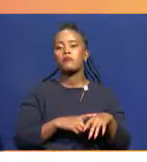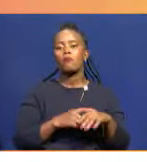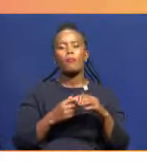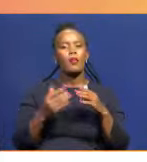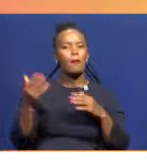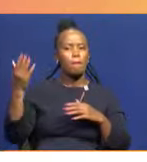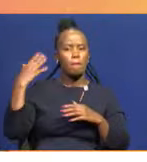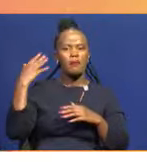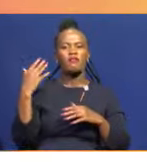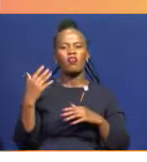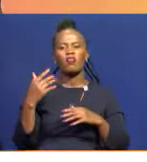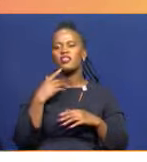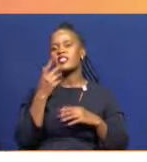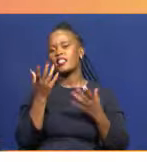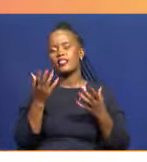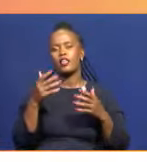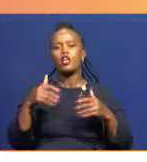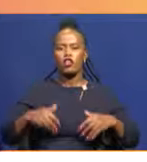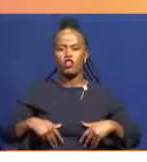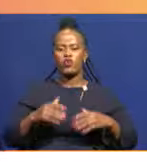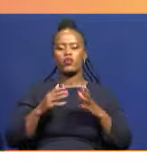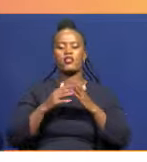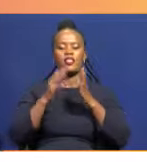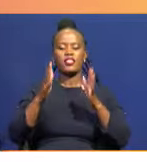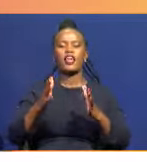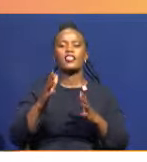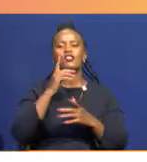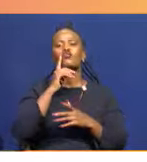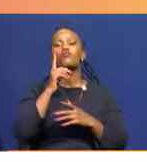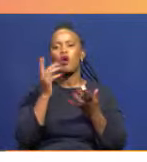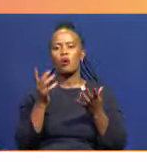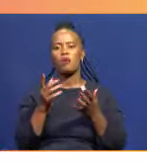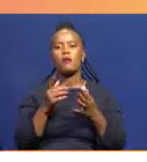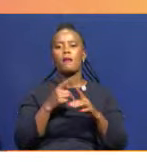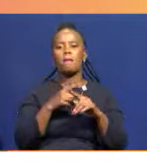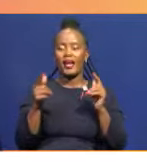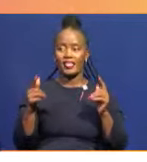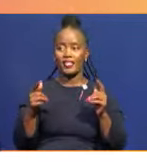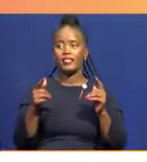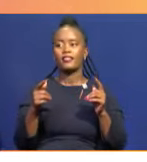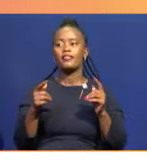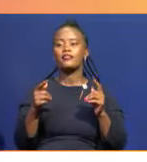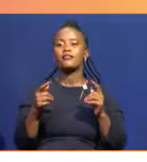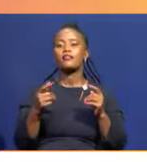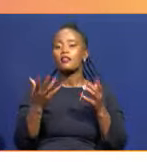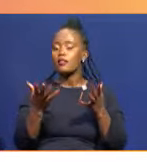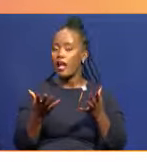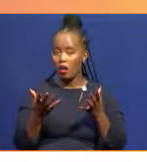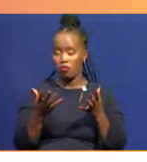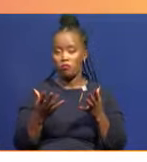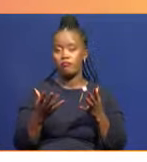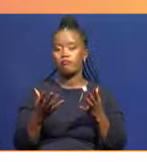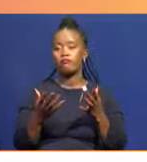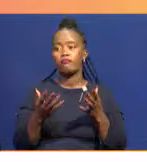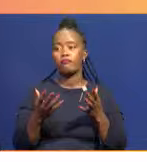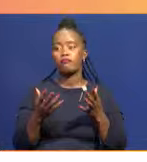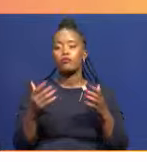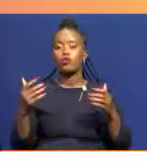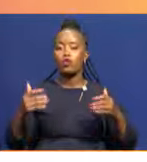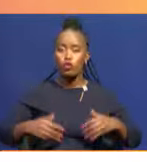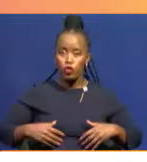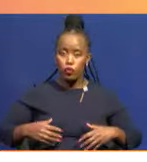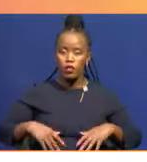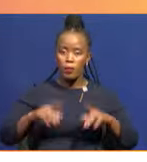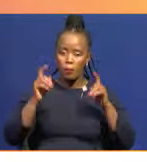Kitambo kidogo tulikuwa tunaambiwa vijana ndio viongozi wa kesho. Kulingana na venye mahali tumefika sasa, vijana